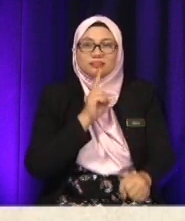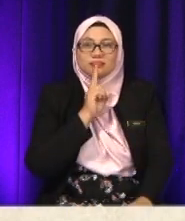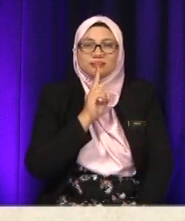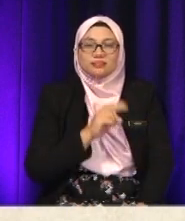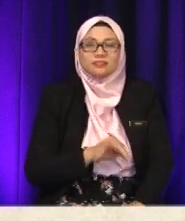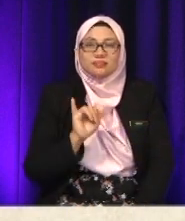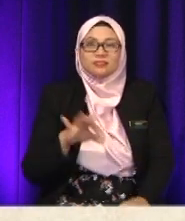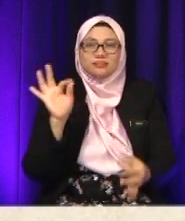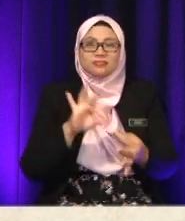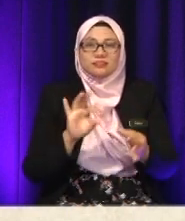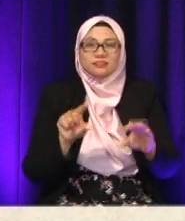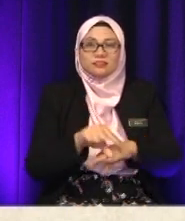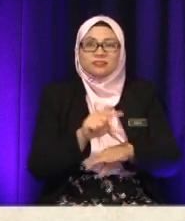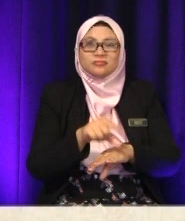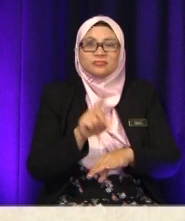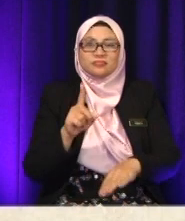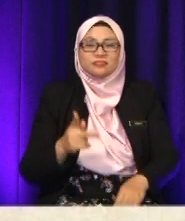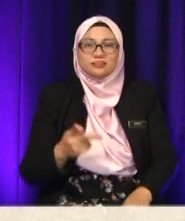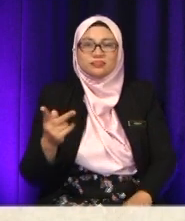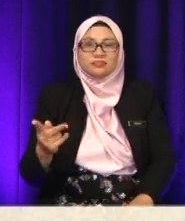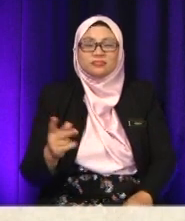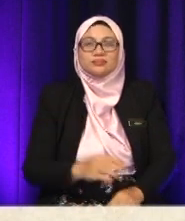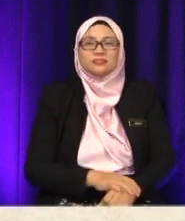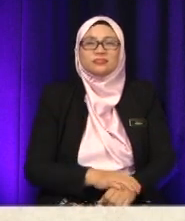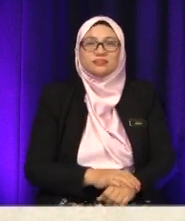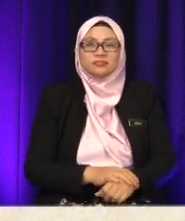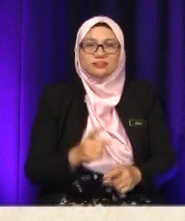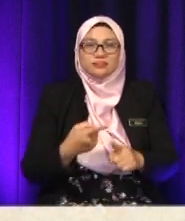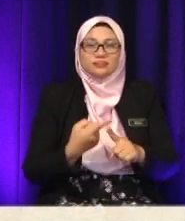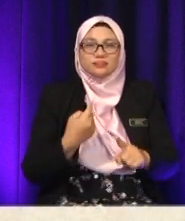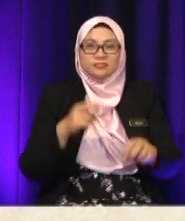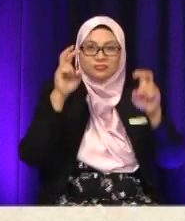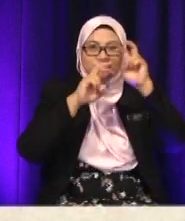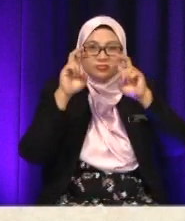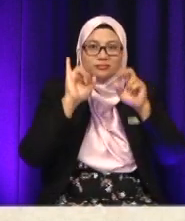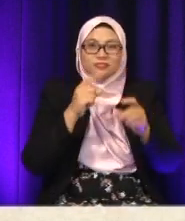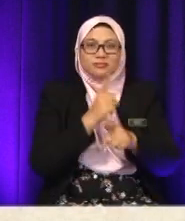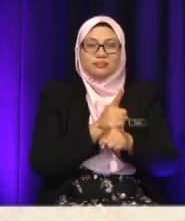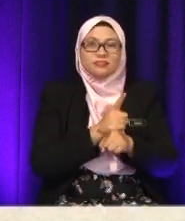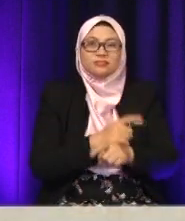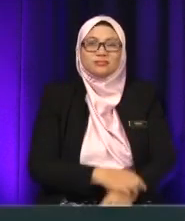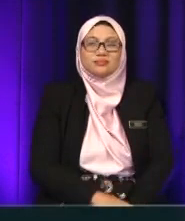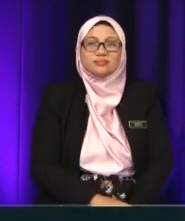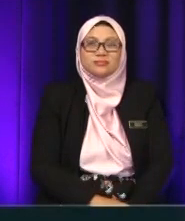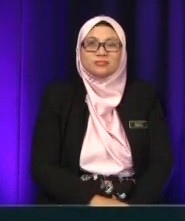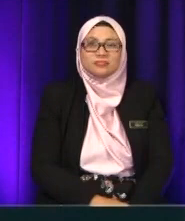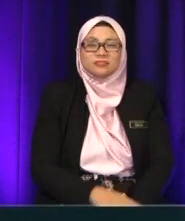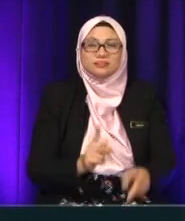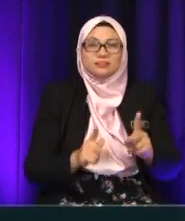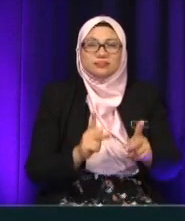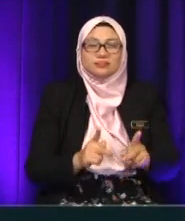melalui pembincangan analisis yang betul itu aja Nah jadi Manado zakat ini kita sesuai dengan